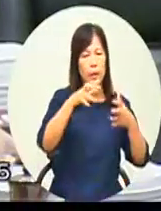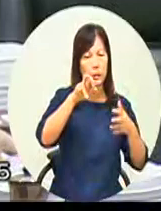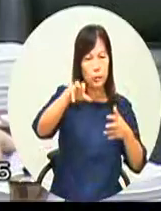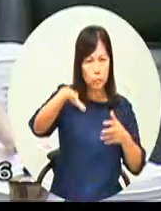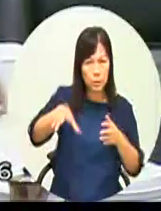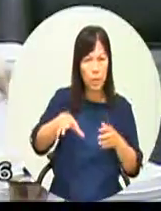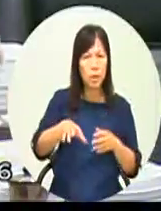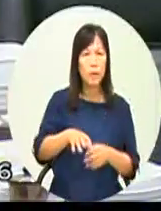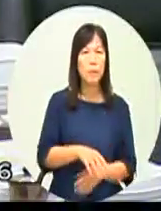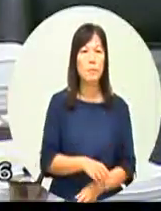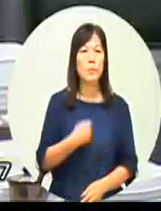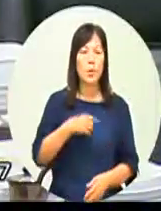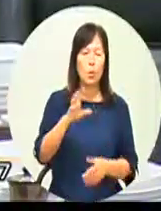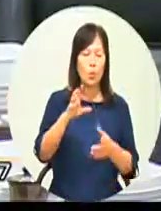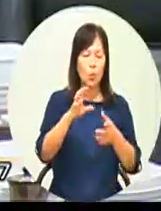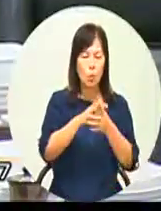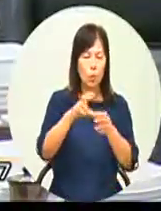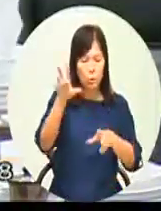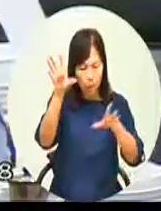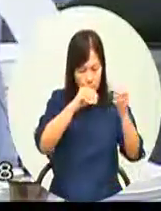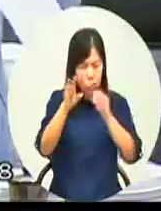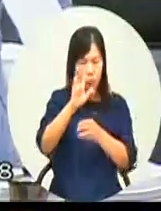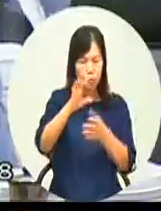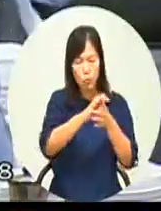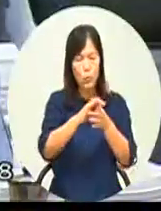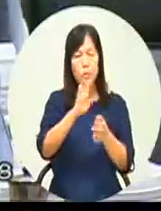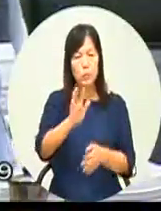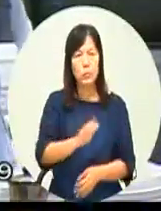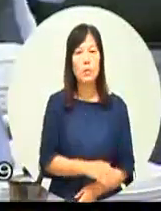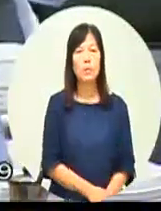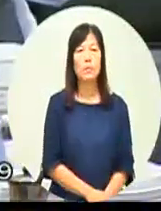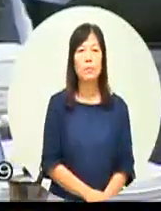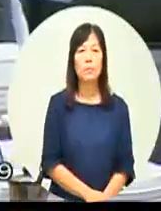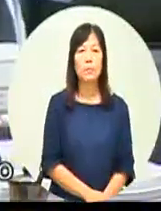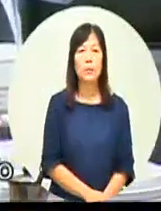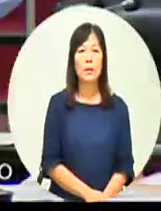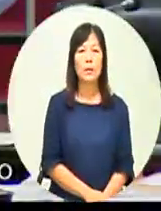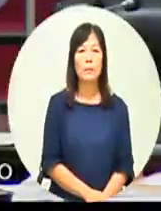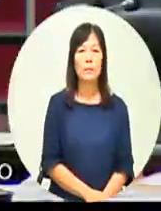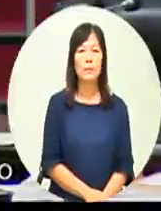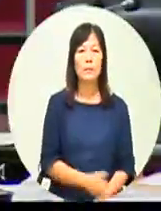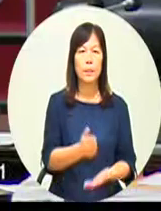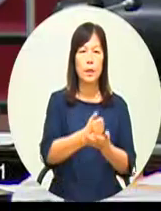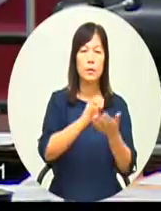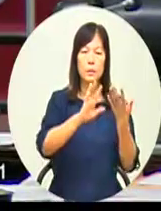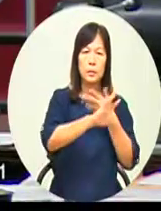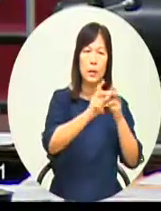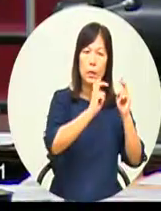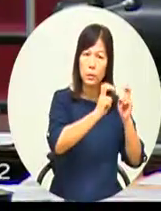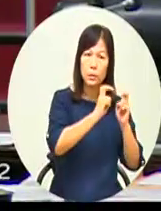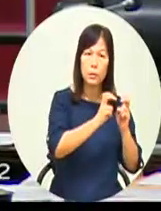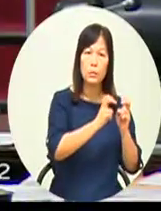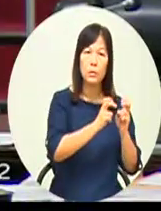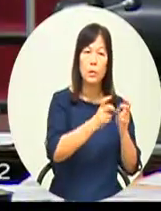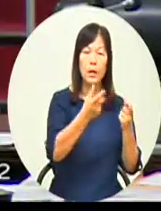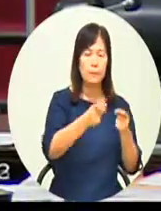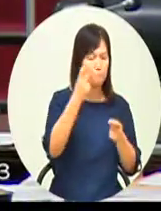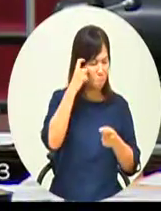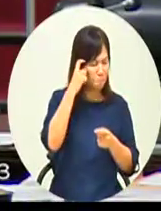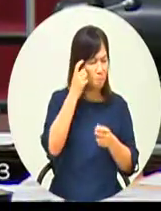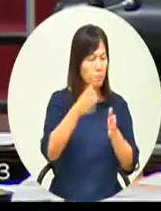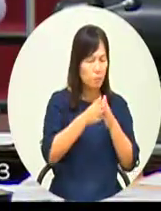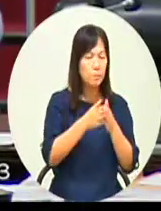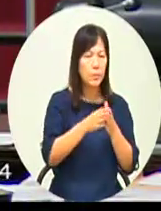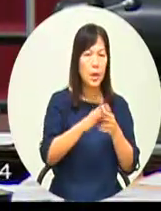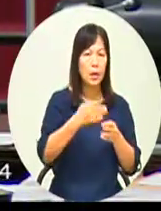相关的资讯也是有关系，那也请其他的这个捷运也可以来思考一下，怎么